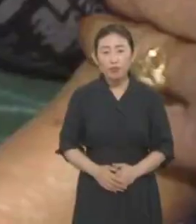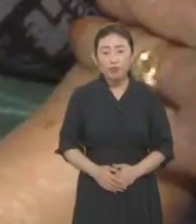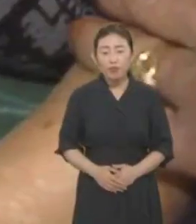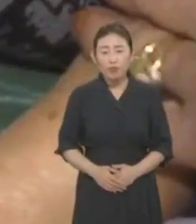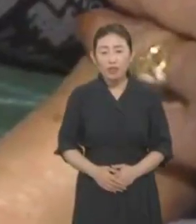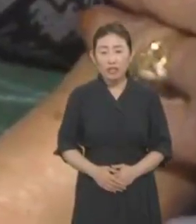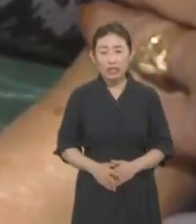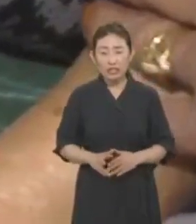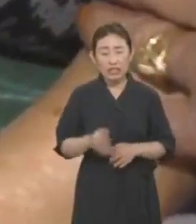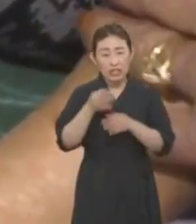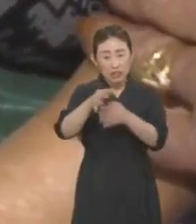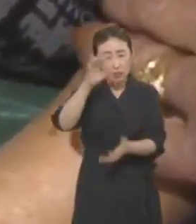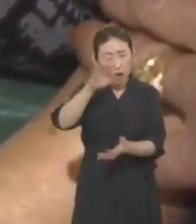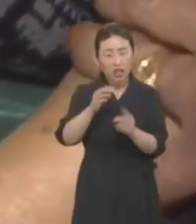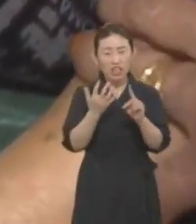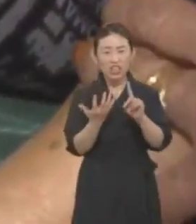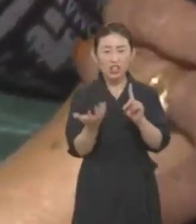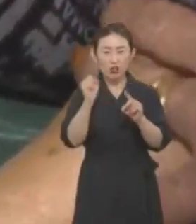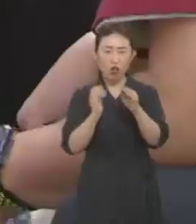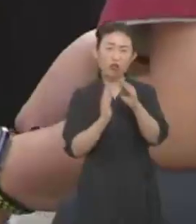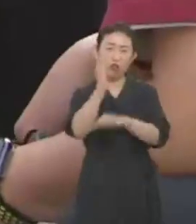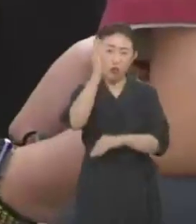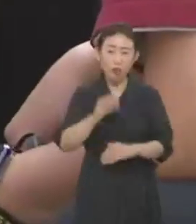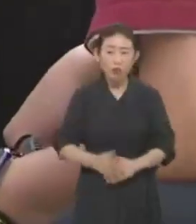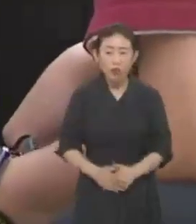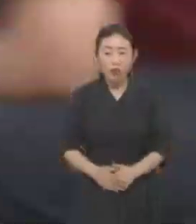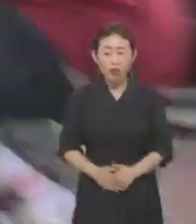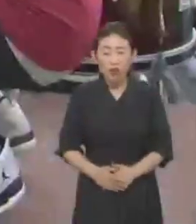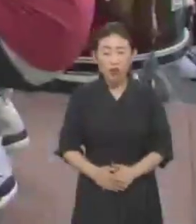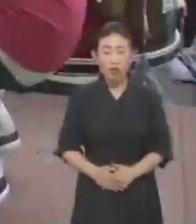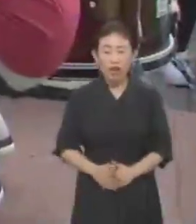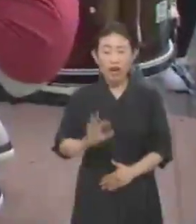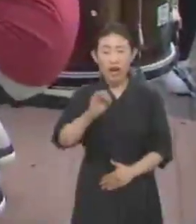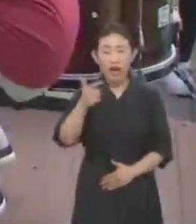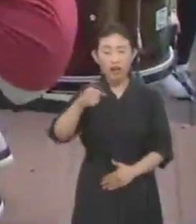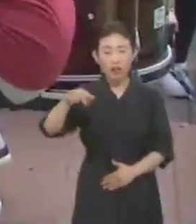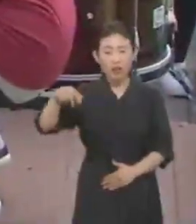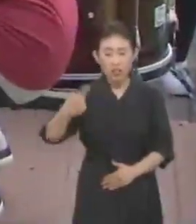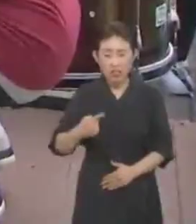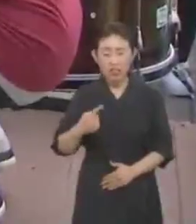기부를 시작한 황 선수는 지금까지 1억 원이 넘는 기부를 해 고액 기부자 모임인